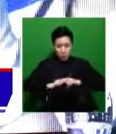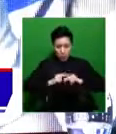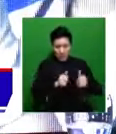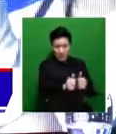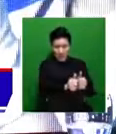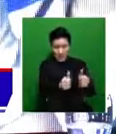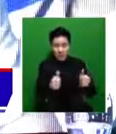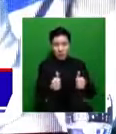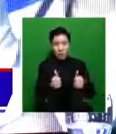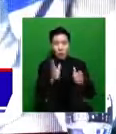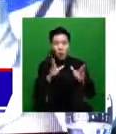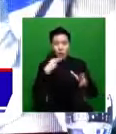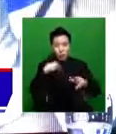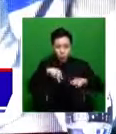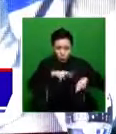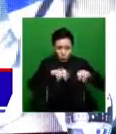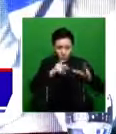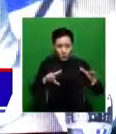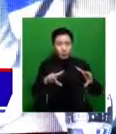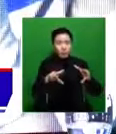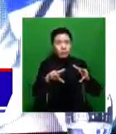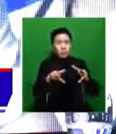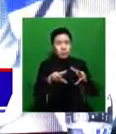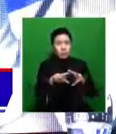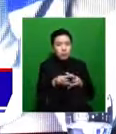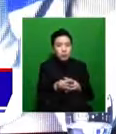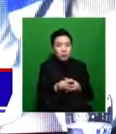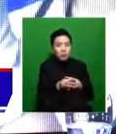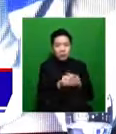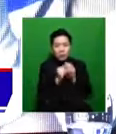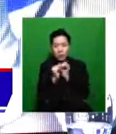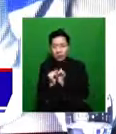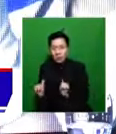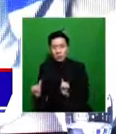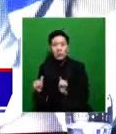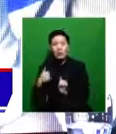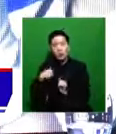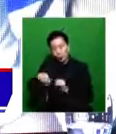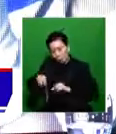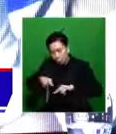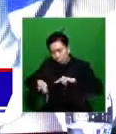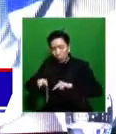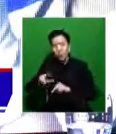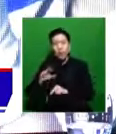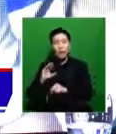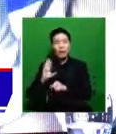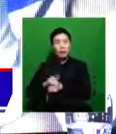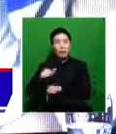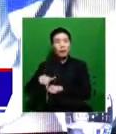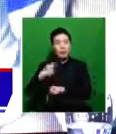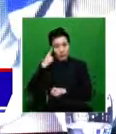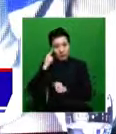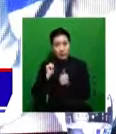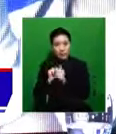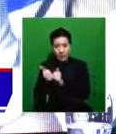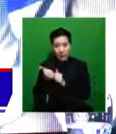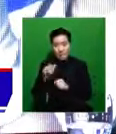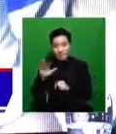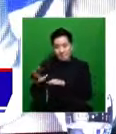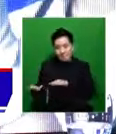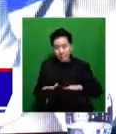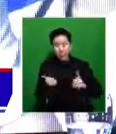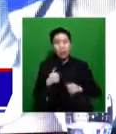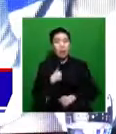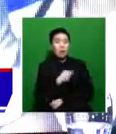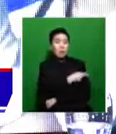มีสิ่งที่เราอำนวยความสะดวกเมื่อเขาต้องป่วยเนี่ยได้อย่างพร้อมนะครับห